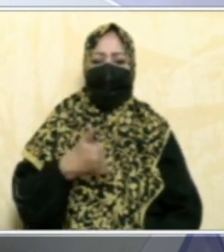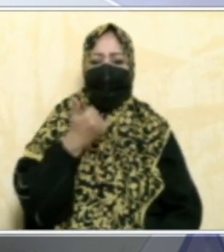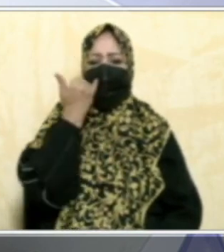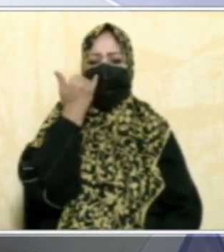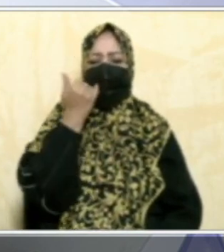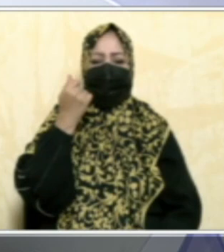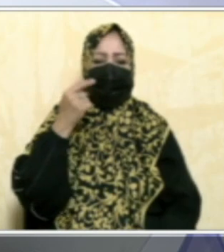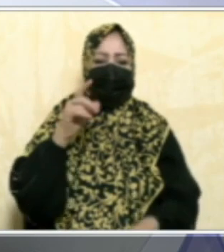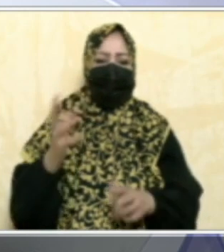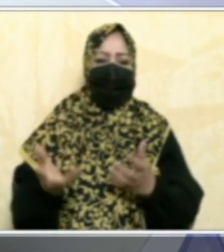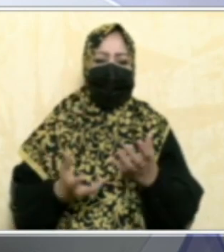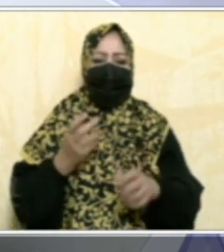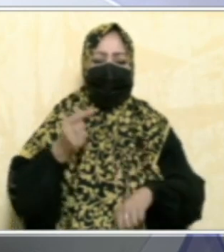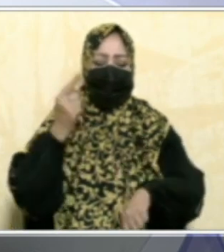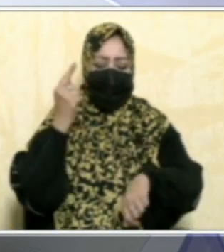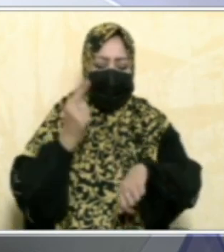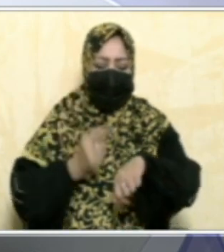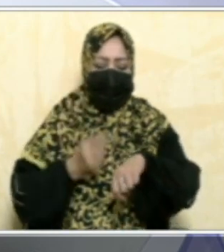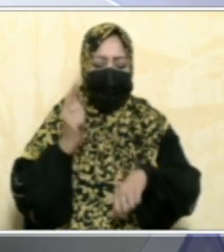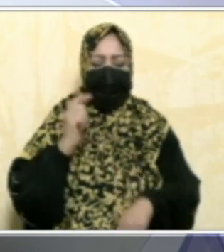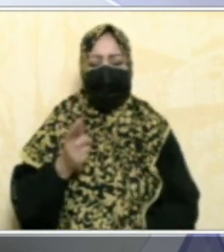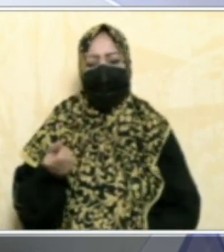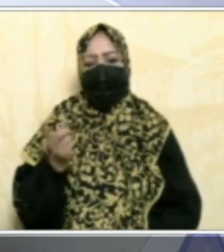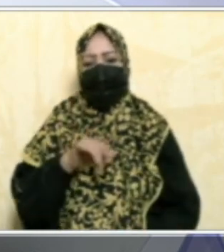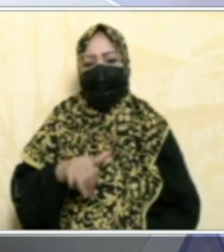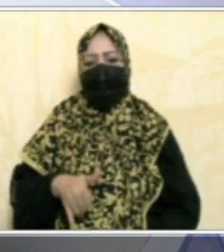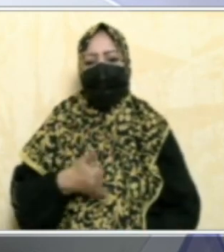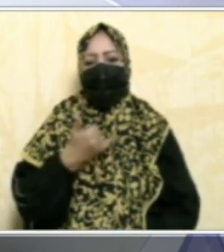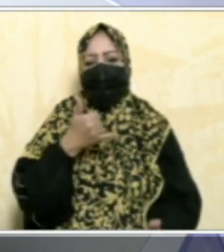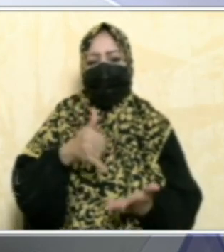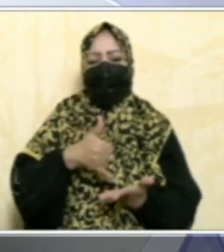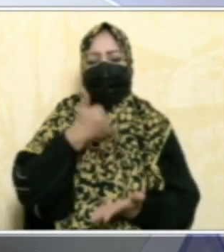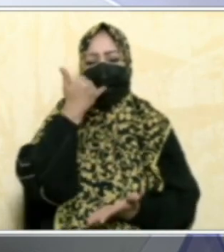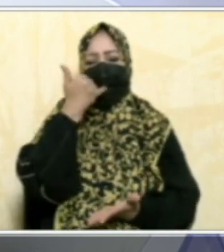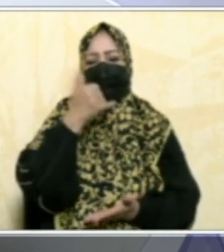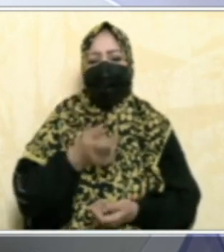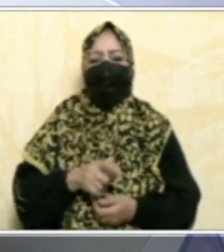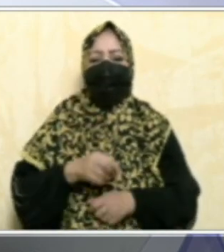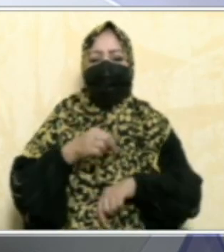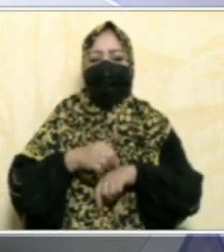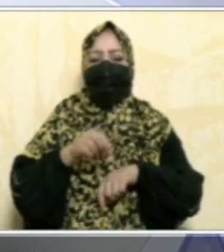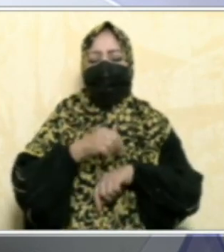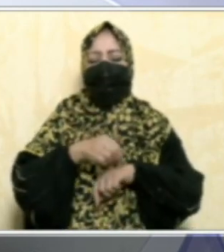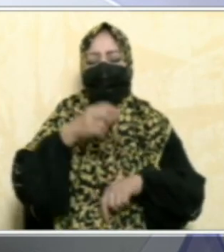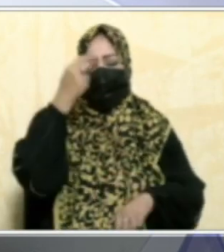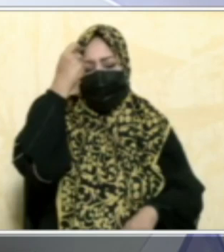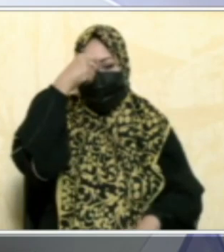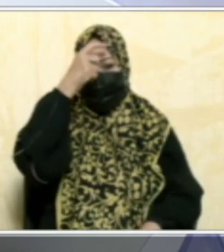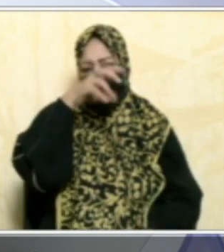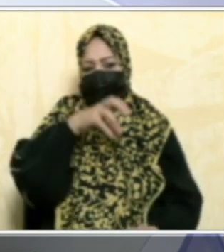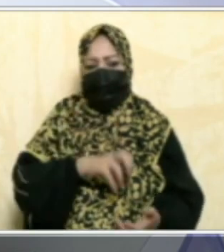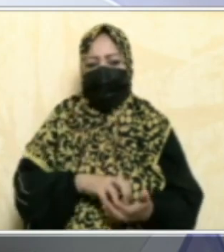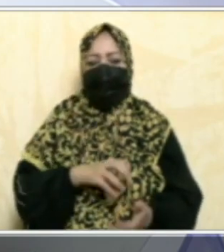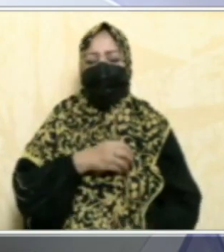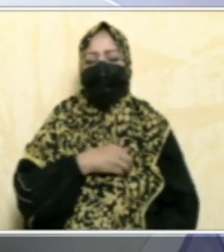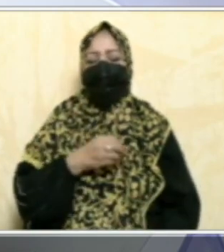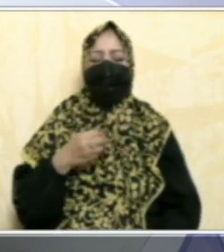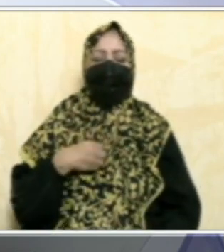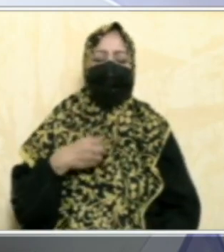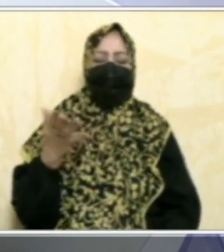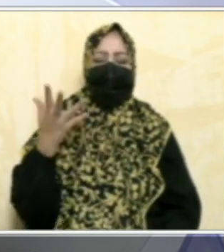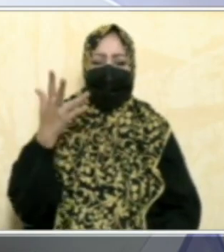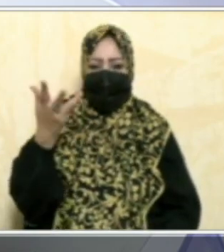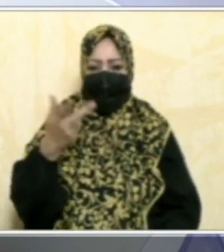شرب العسل أو شرطة المحجم التي هي الحجامة، هذا إذا احتاج الإنسان إليها. أما إذا فعلها الإنسان